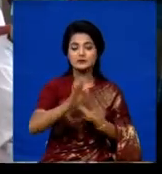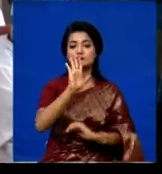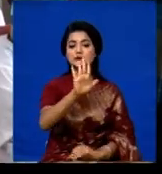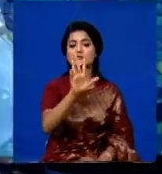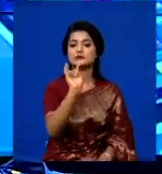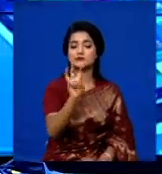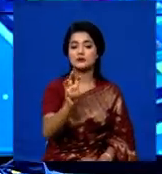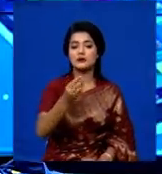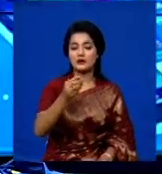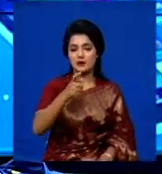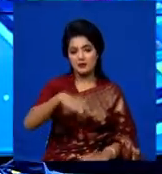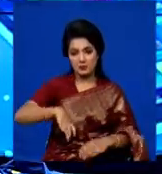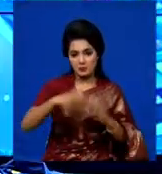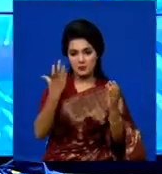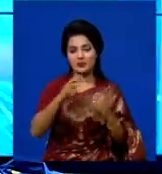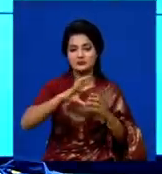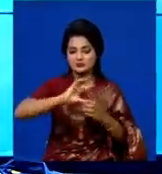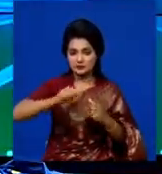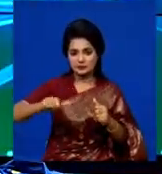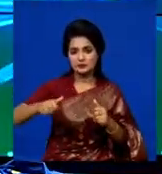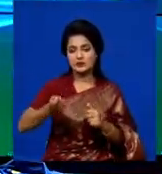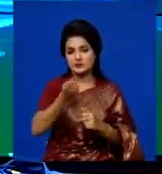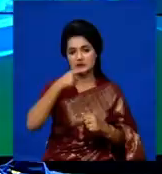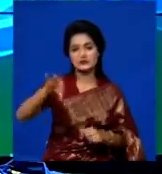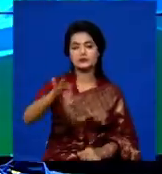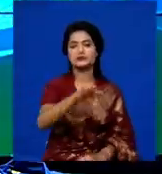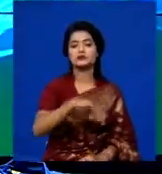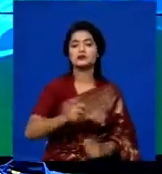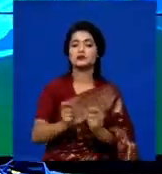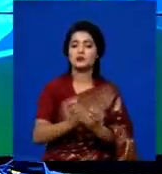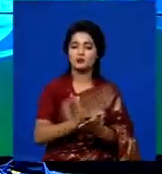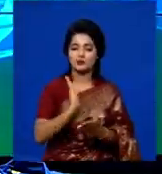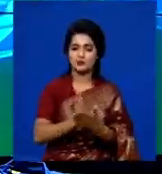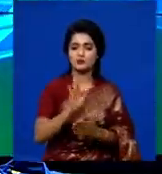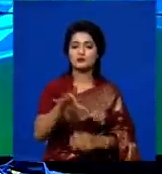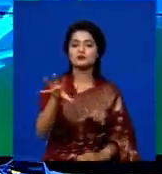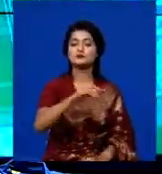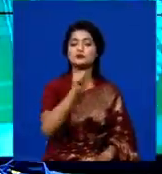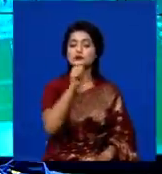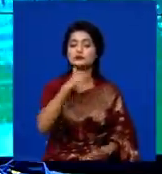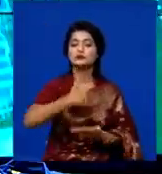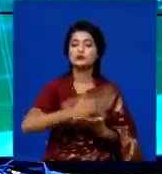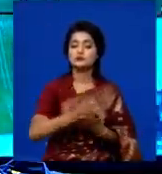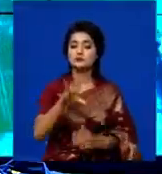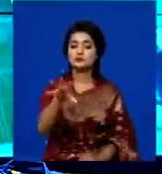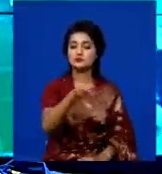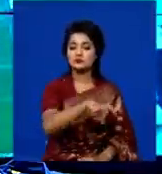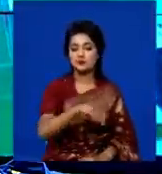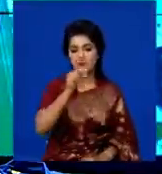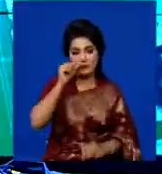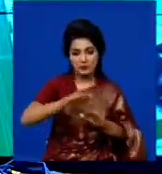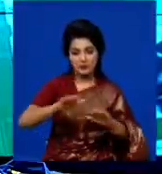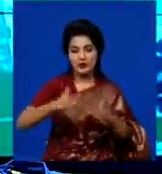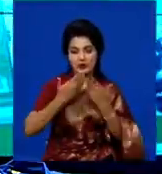বনজ ঔষধি ও ফলদ বৃক্ষ রোপণ করা হয়েছে। এদিকে সোমবার খুলনার বনাঞ্চলীয় জনপদ কয়রার বেদকাশিতে স্কুলের